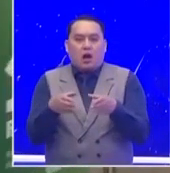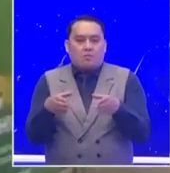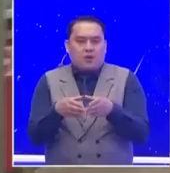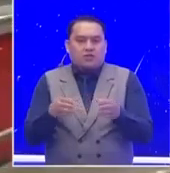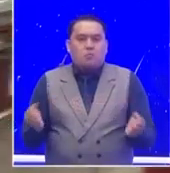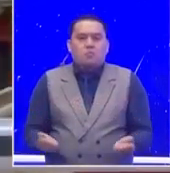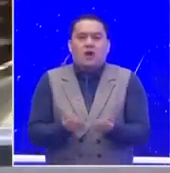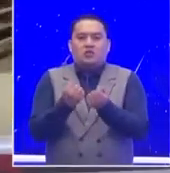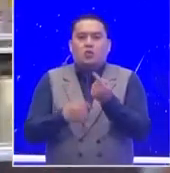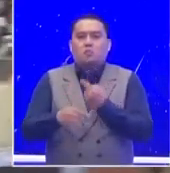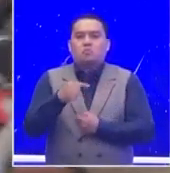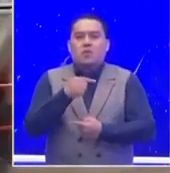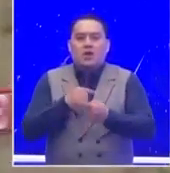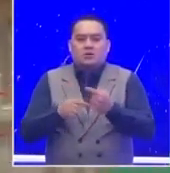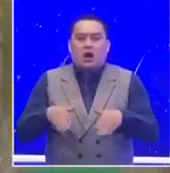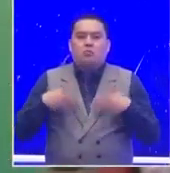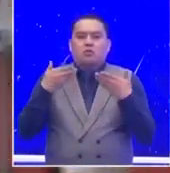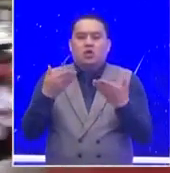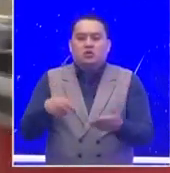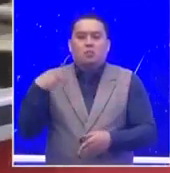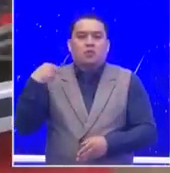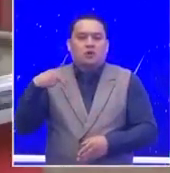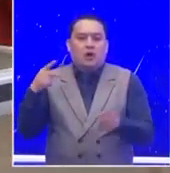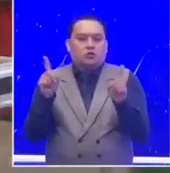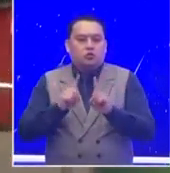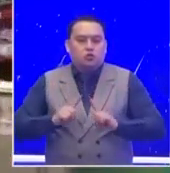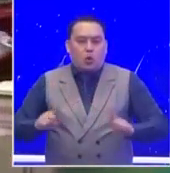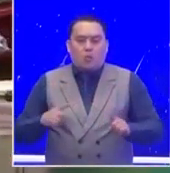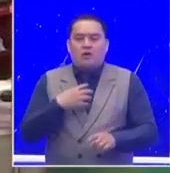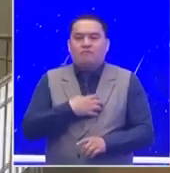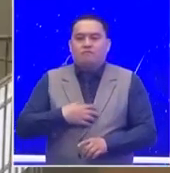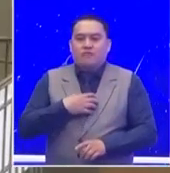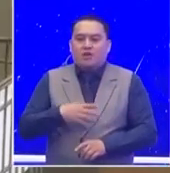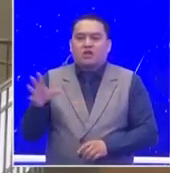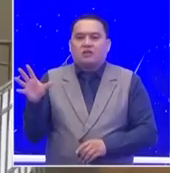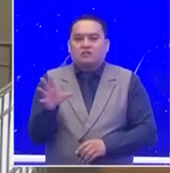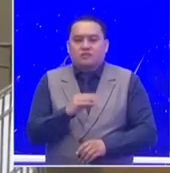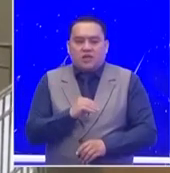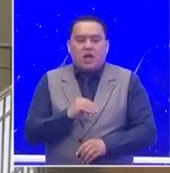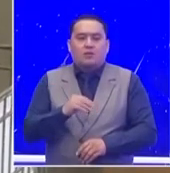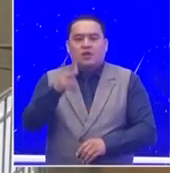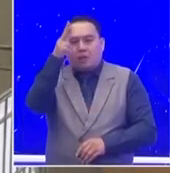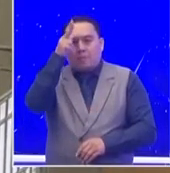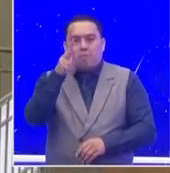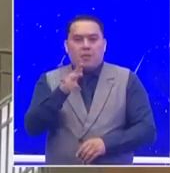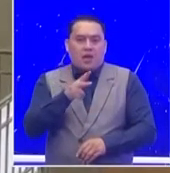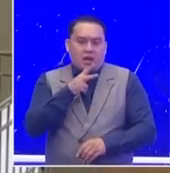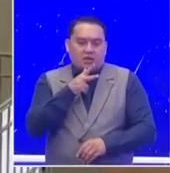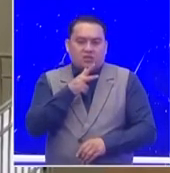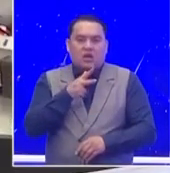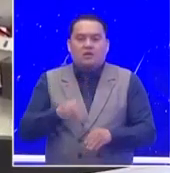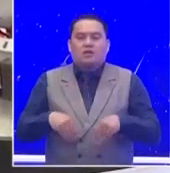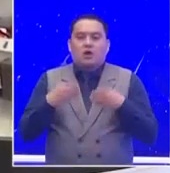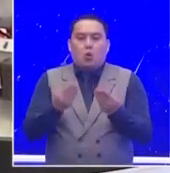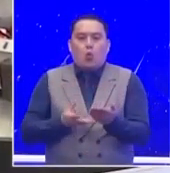Кстати, поддержки предпринимателей в обращении президента особая роль. Для всех представителей МСБ на 3 месяца дается отсрочка